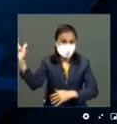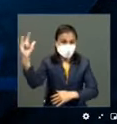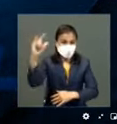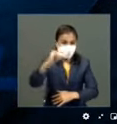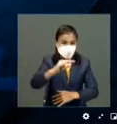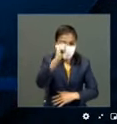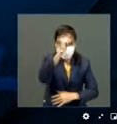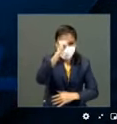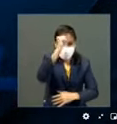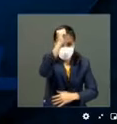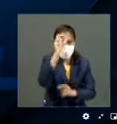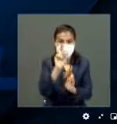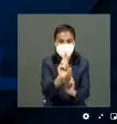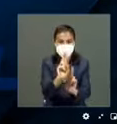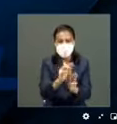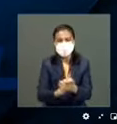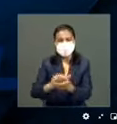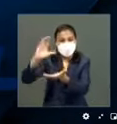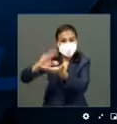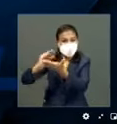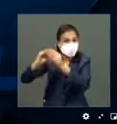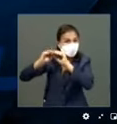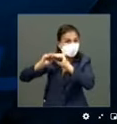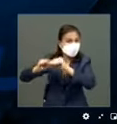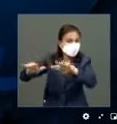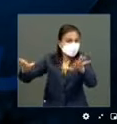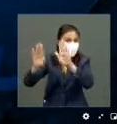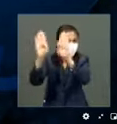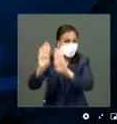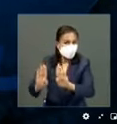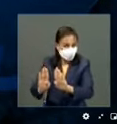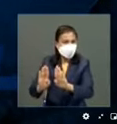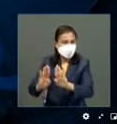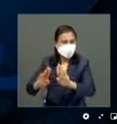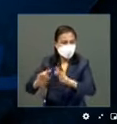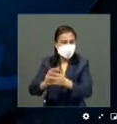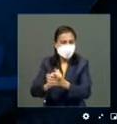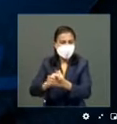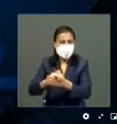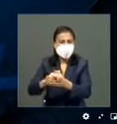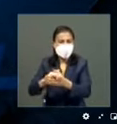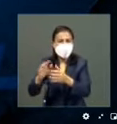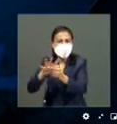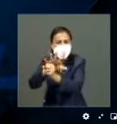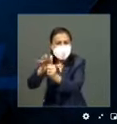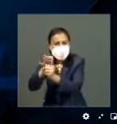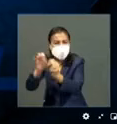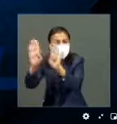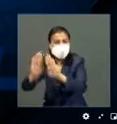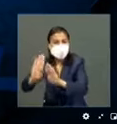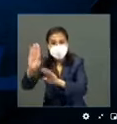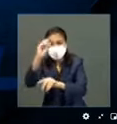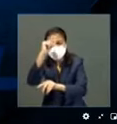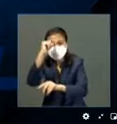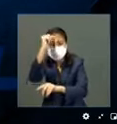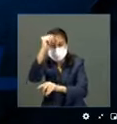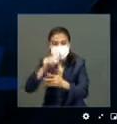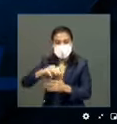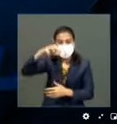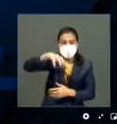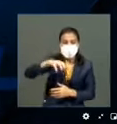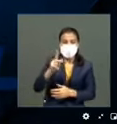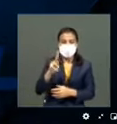ซึ่งมีรายงานการแพร่ระบาดสายพันธุ์อินเดียนะคะที่ทางกรมควบคุมโรคก็พยายามที่จะเฝ้าระวังอย่างใกล้ชิด